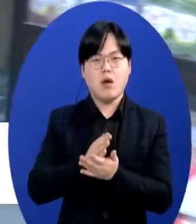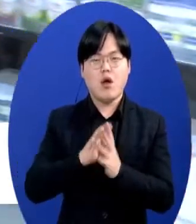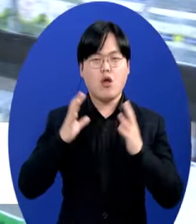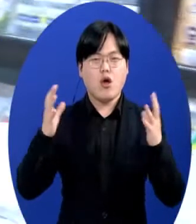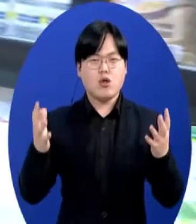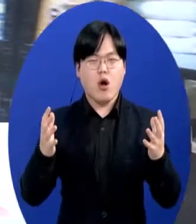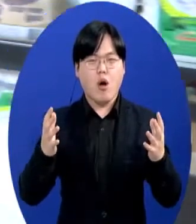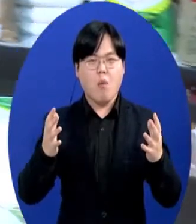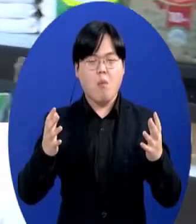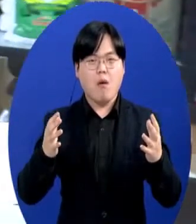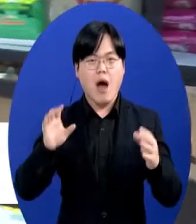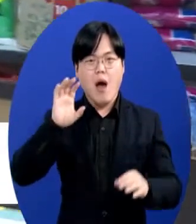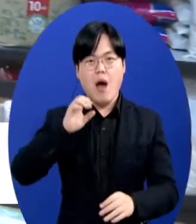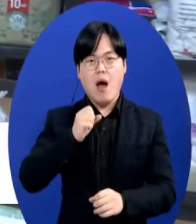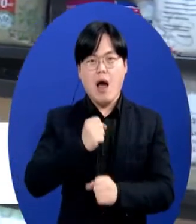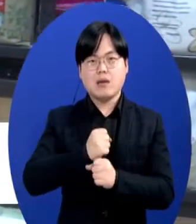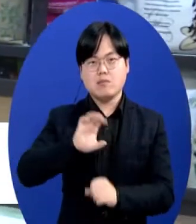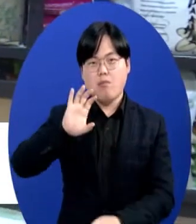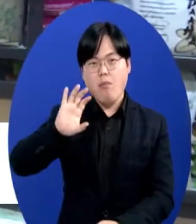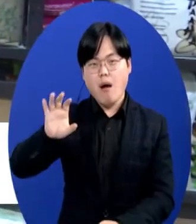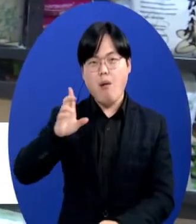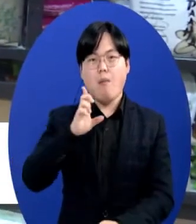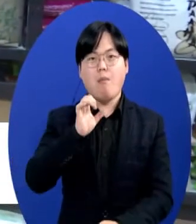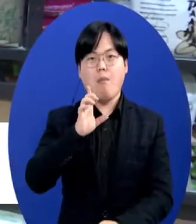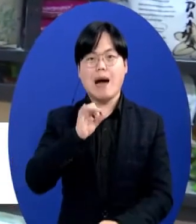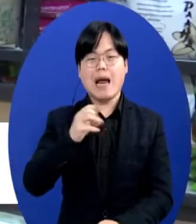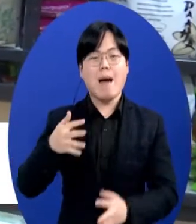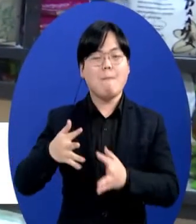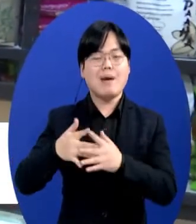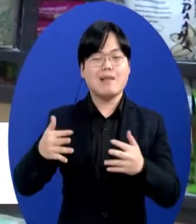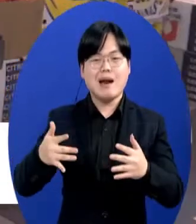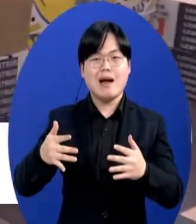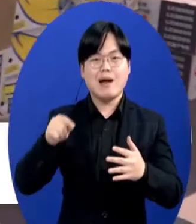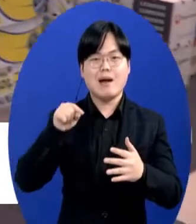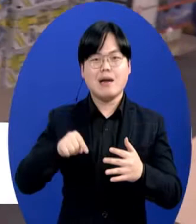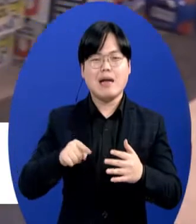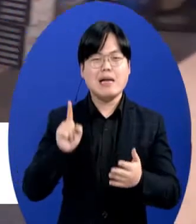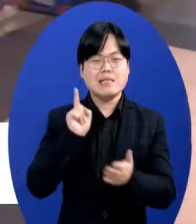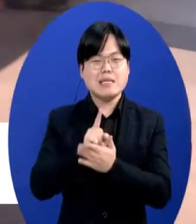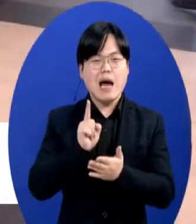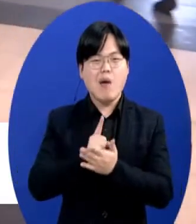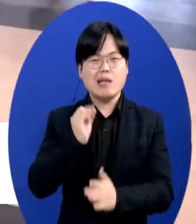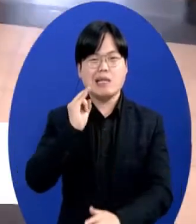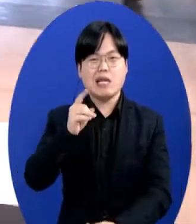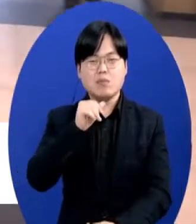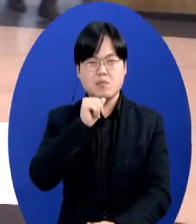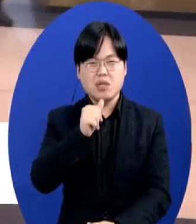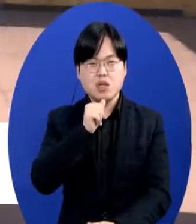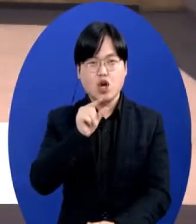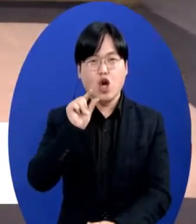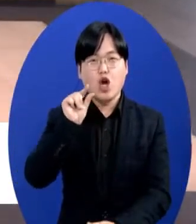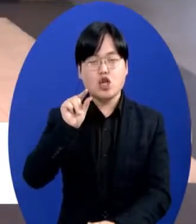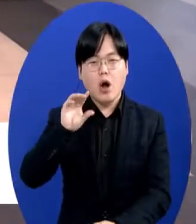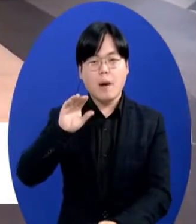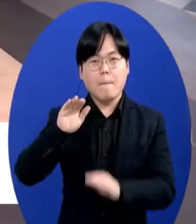эрхэлж байгаа компаниуд бараа бүтээгдэхүүний үнийг ерөөсөө заавал их хэмжээгээр биш. Жохон ч гэсэн хямдруулаад